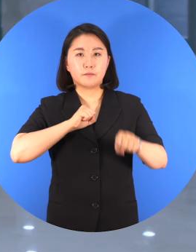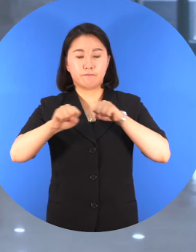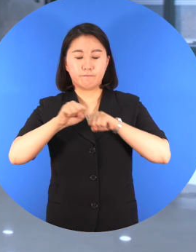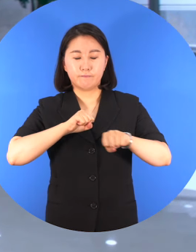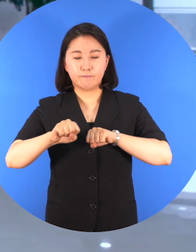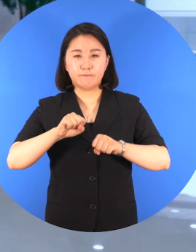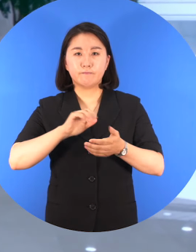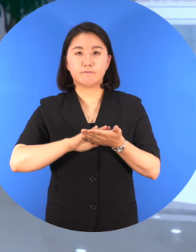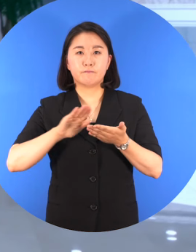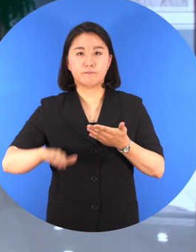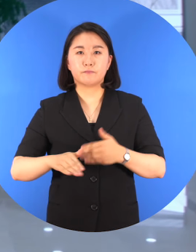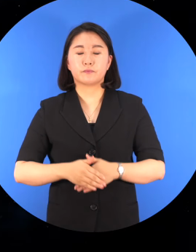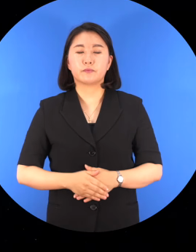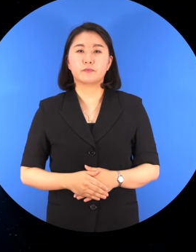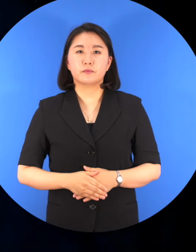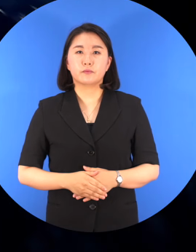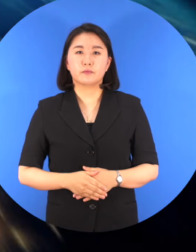활기차게 일하고 있죠.